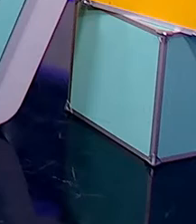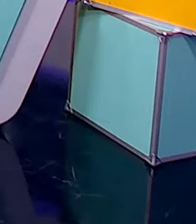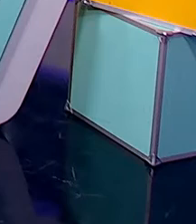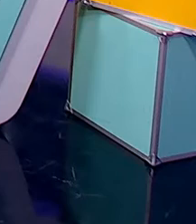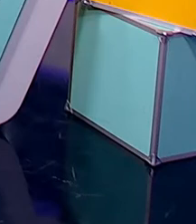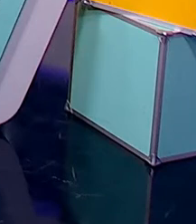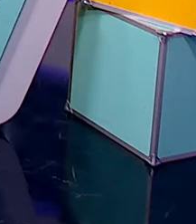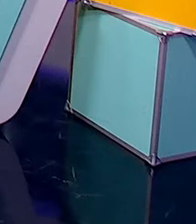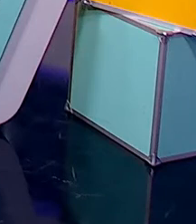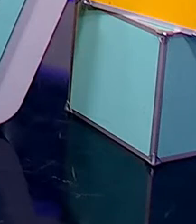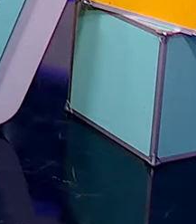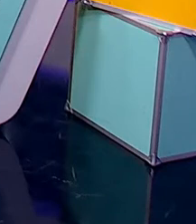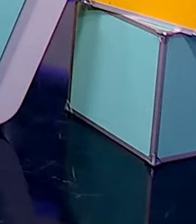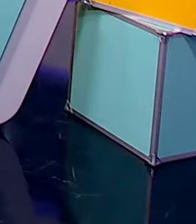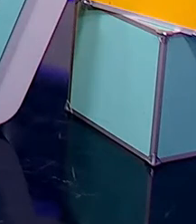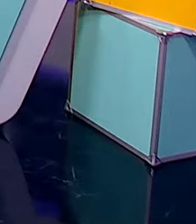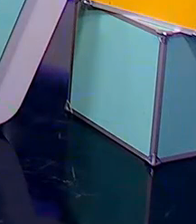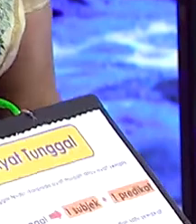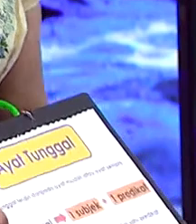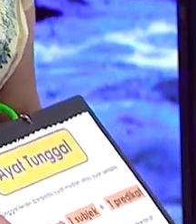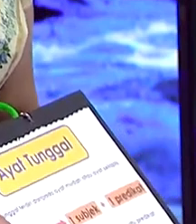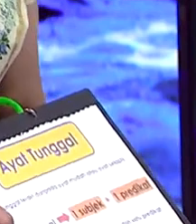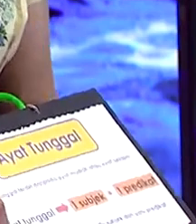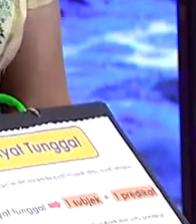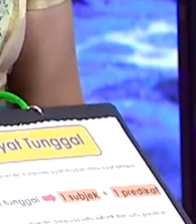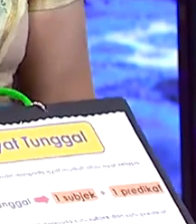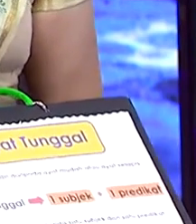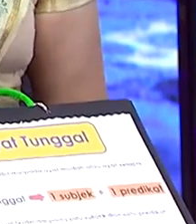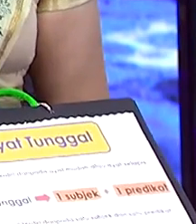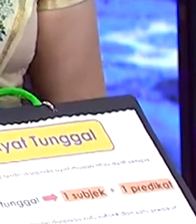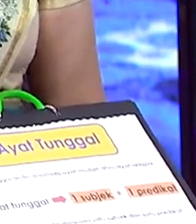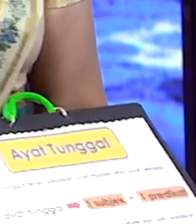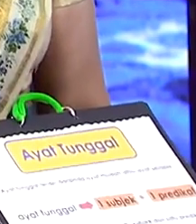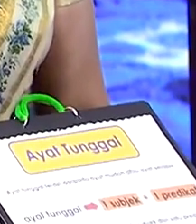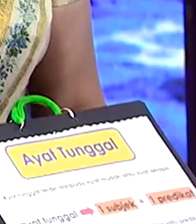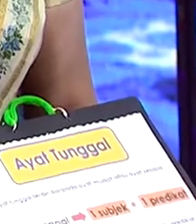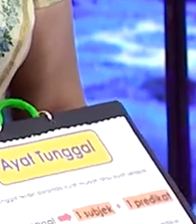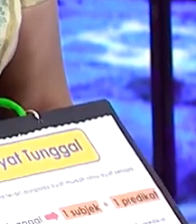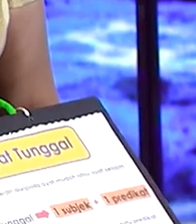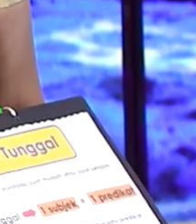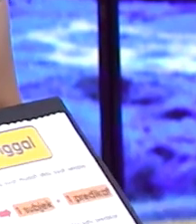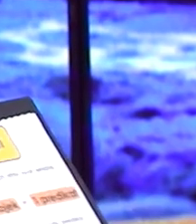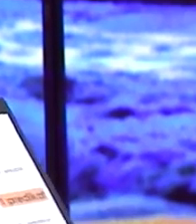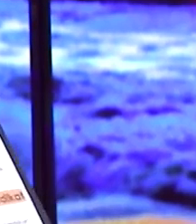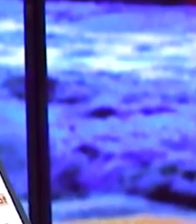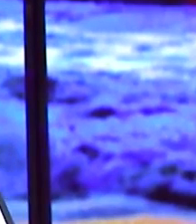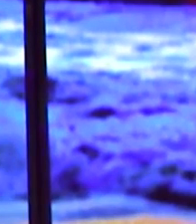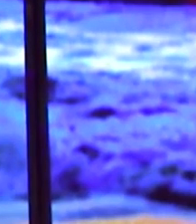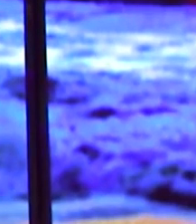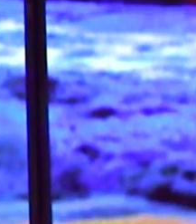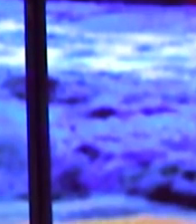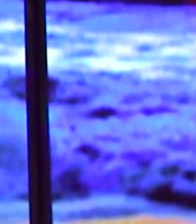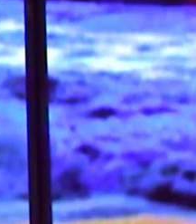tunggal? Okey, ayat tunggal tu adalah ayat yang mudah dan adalah ayat yang selapis sahaja.